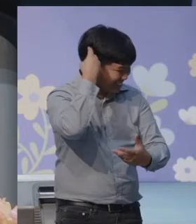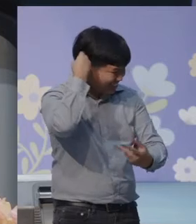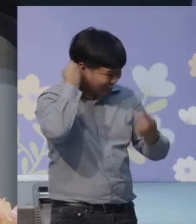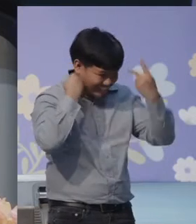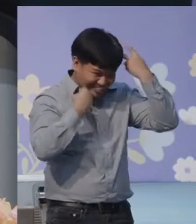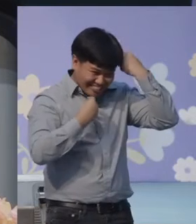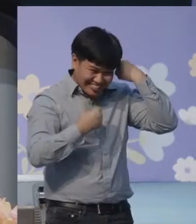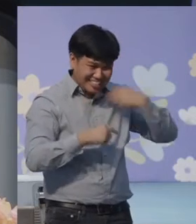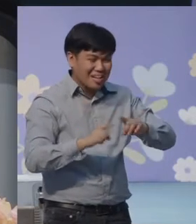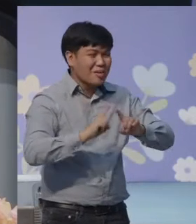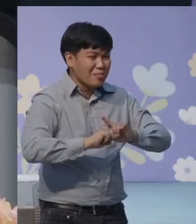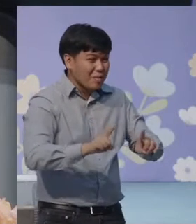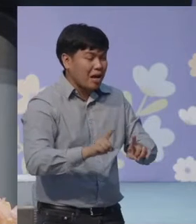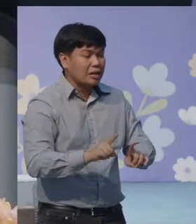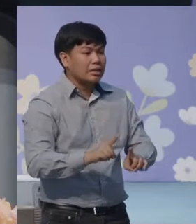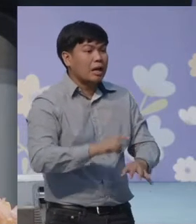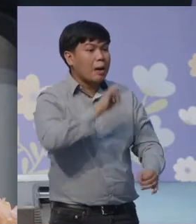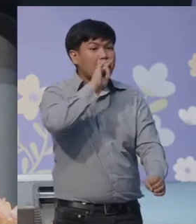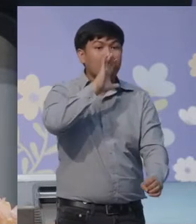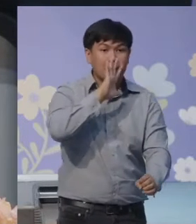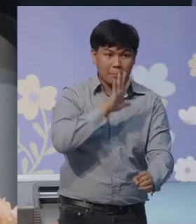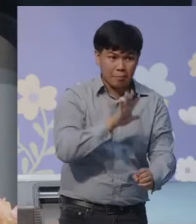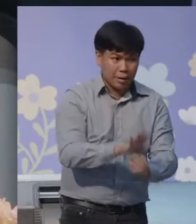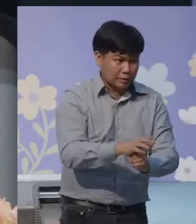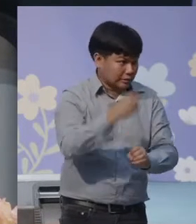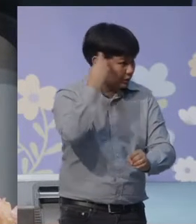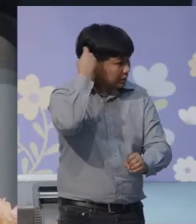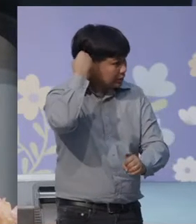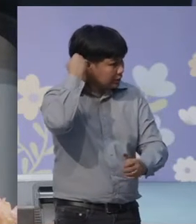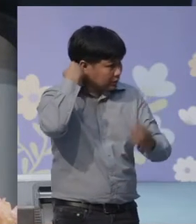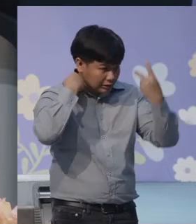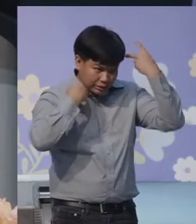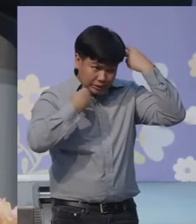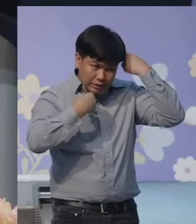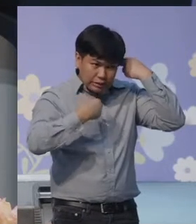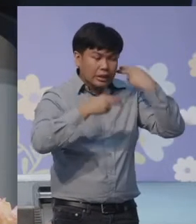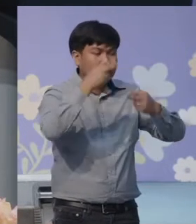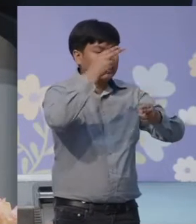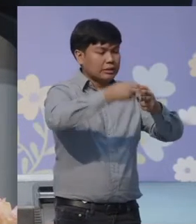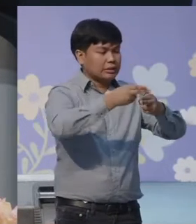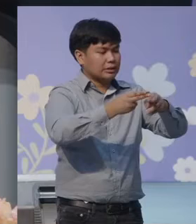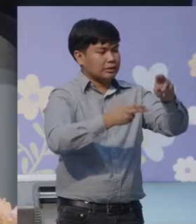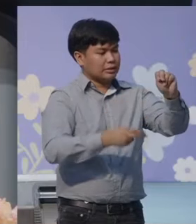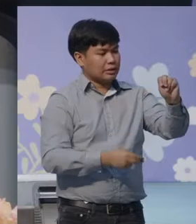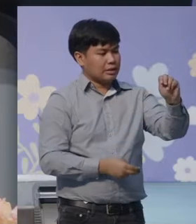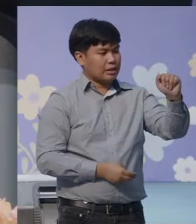Pero yung yung panata na yon ay isang panata ng isang tinatawag na Nazarite.